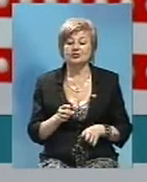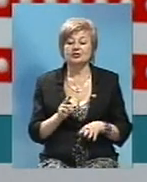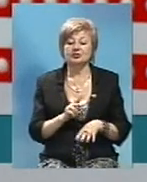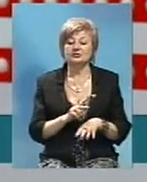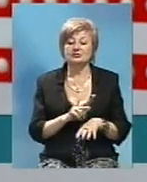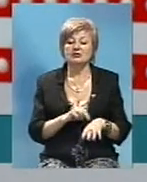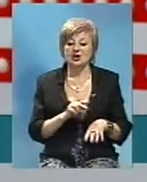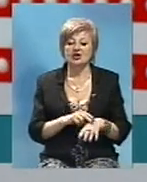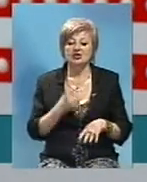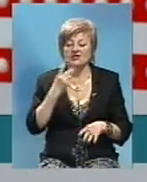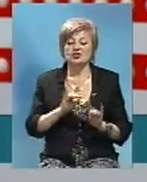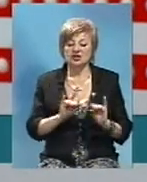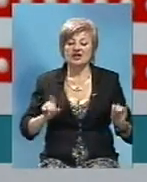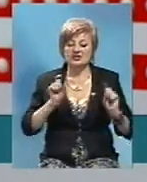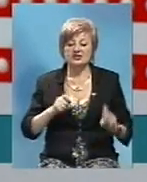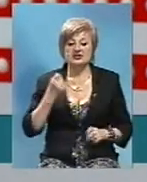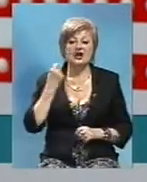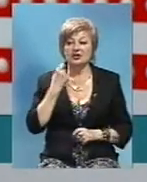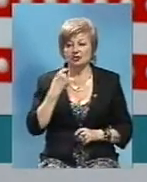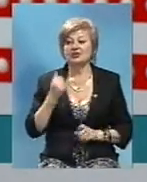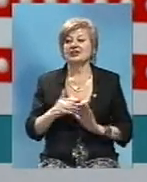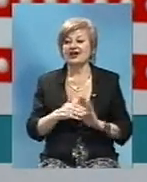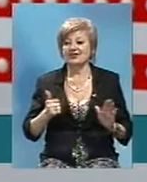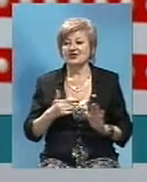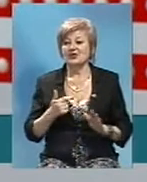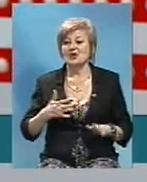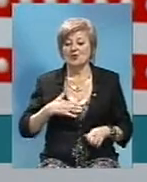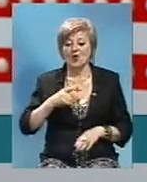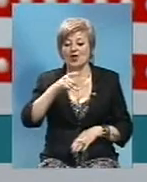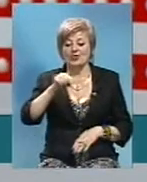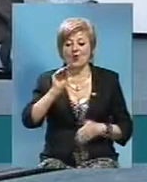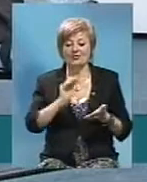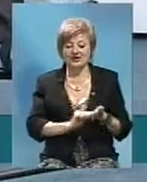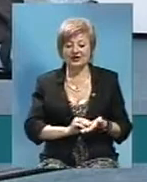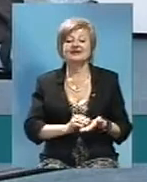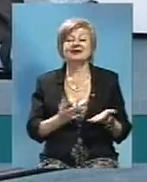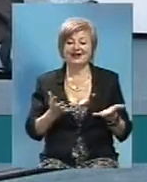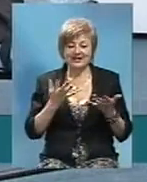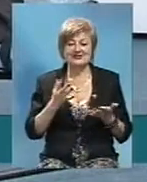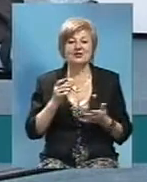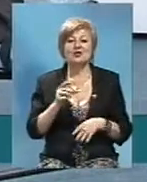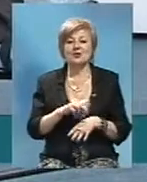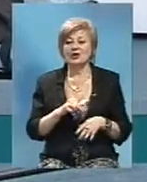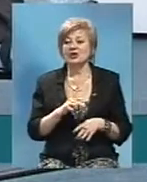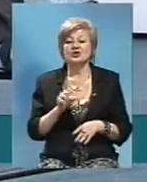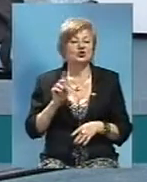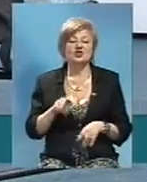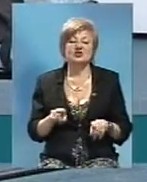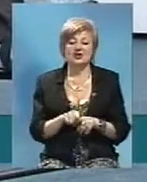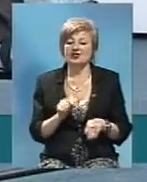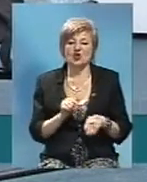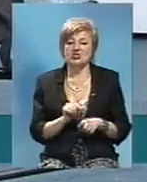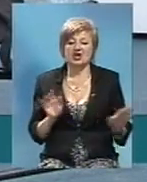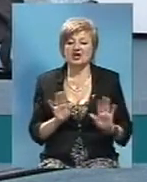на лавочці під під'їздом. Я думаю, що поліція записаний мій номер телефону, але щось я розумію, що не дуже вони реагують, бо